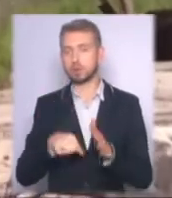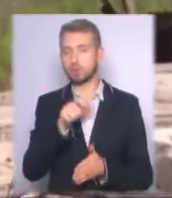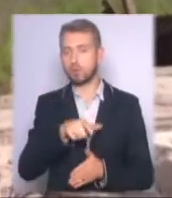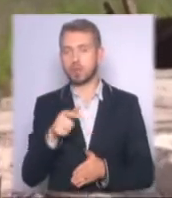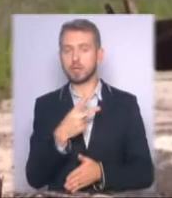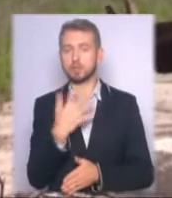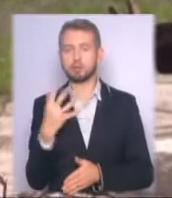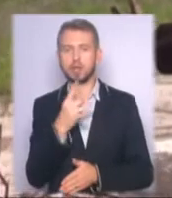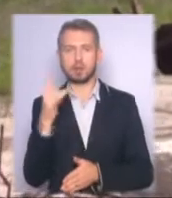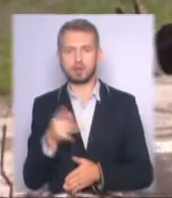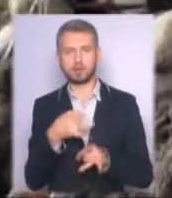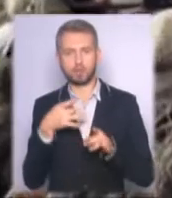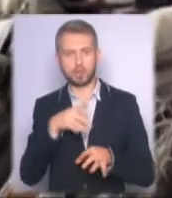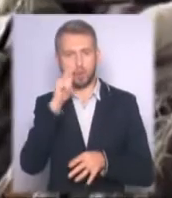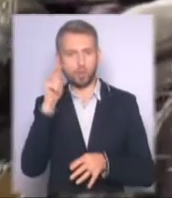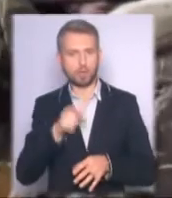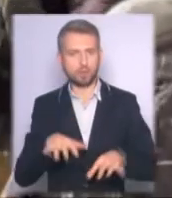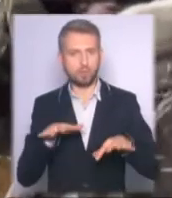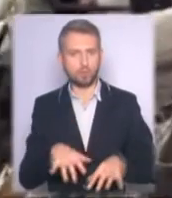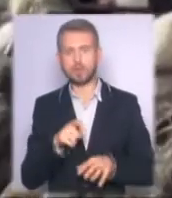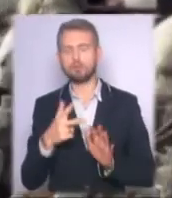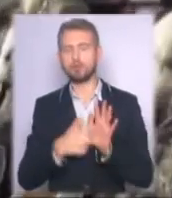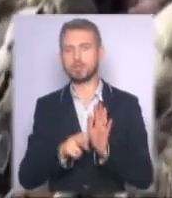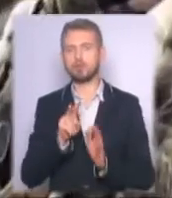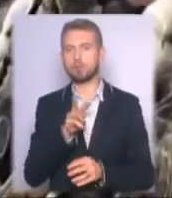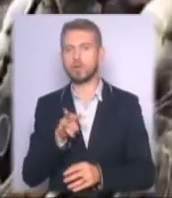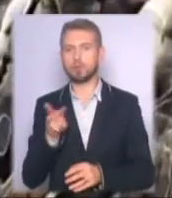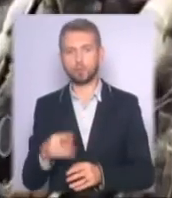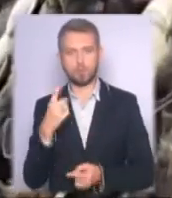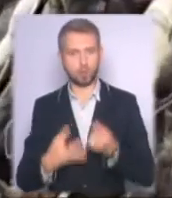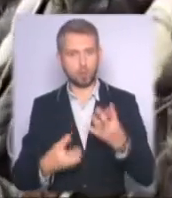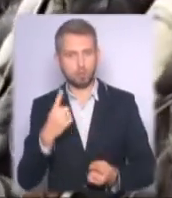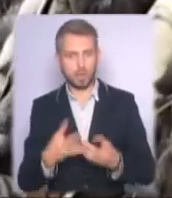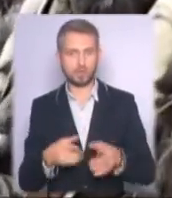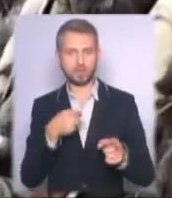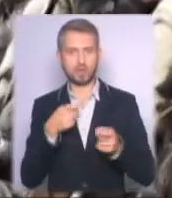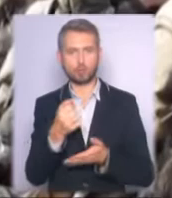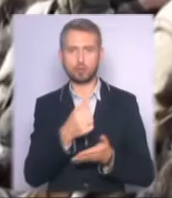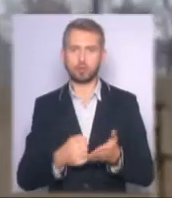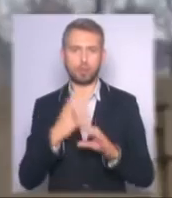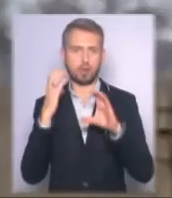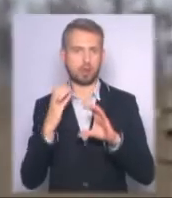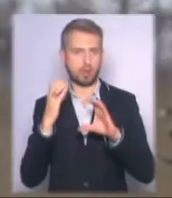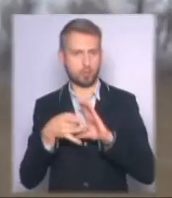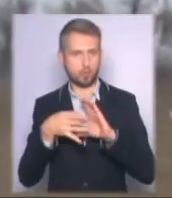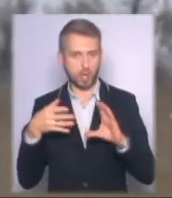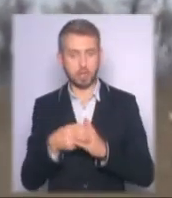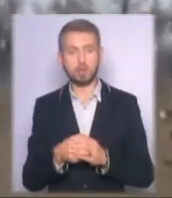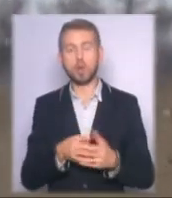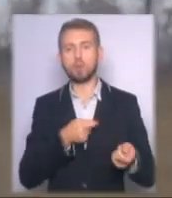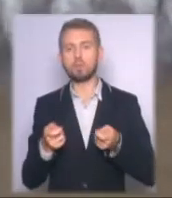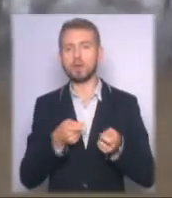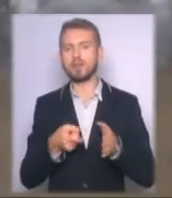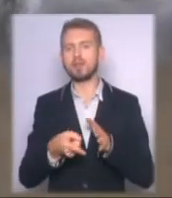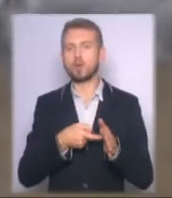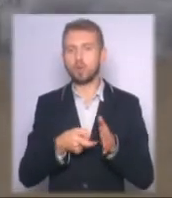разів обстріляли українські позиції з 82-мм мінометів, стрілецької зброї та гранатометів. Управління розвідки надало